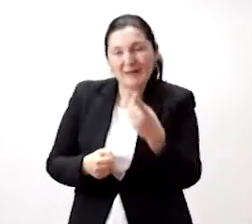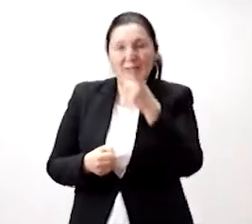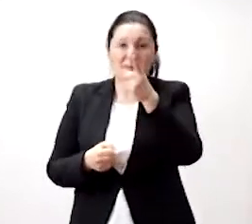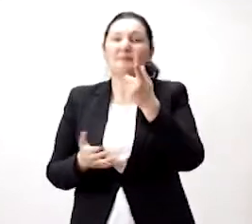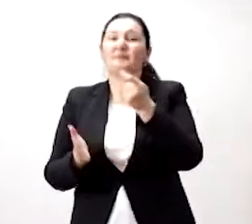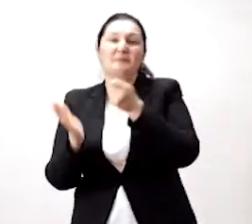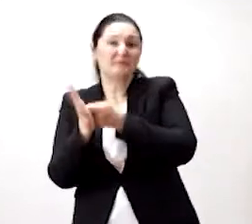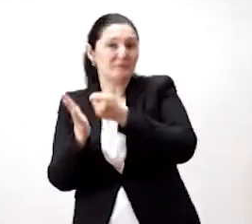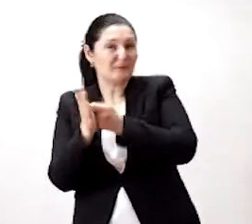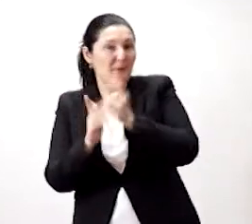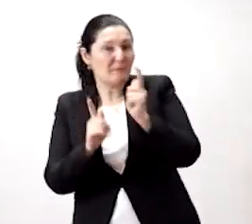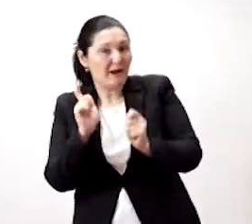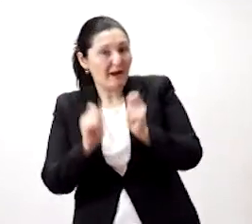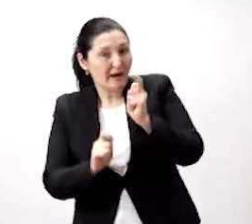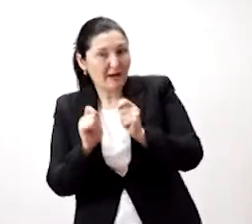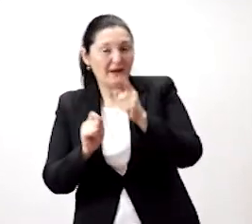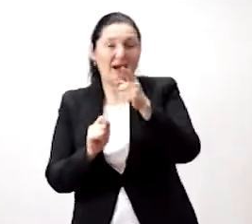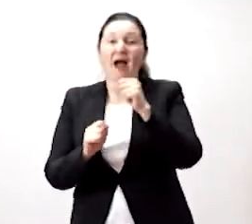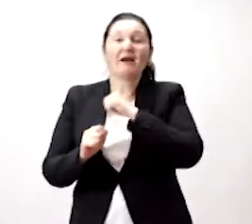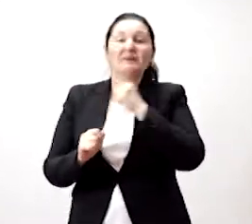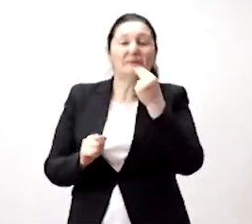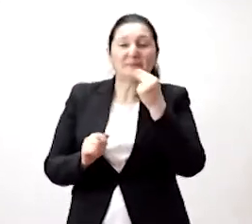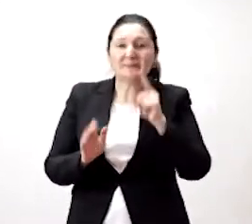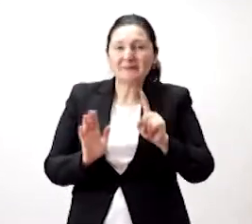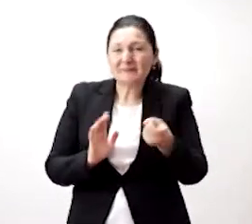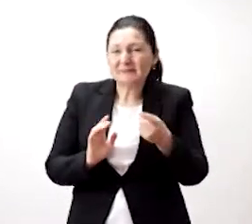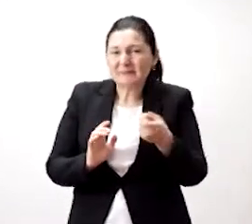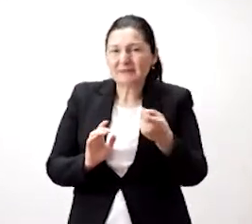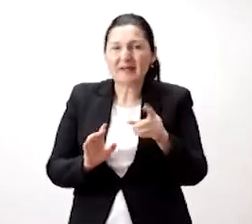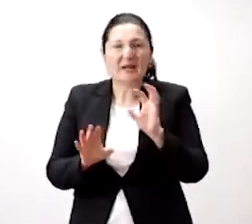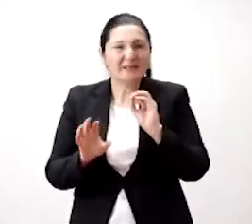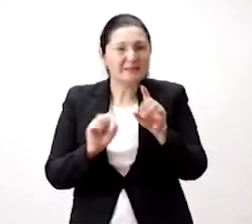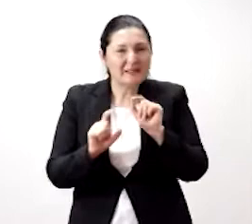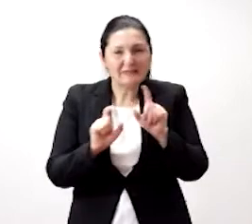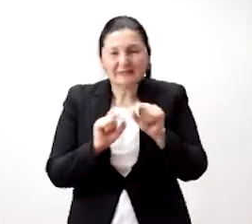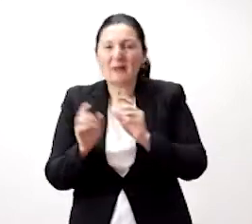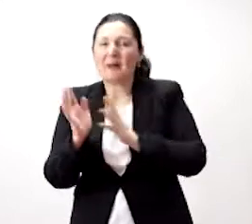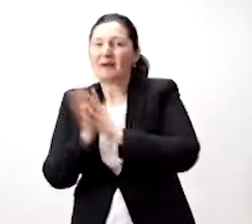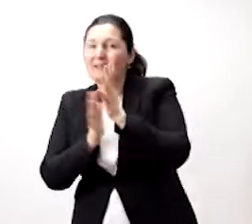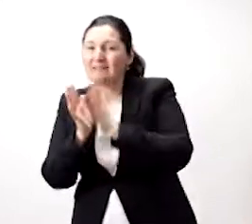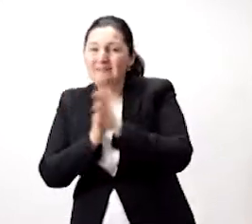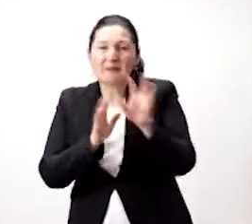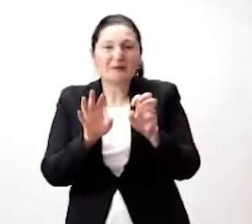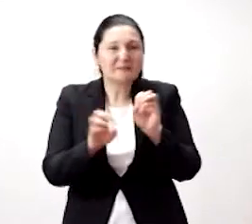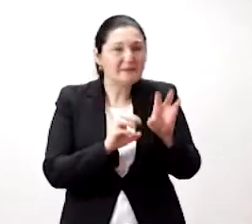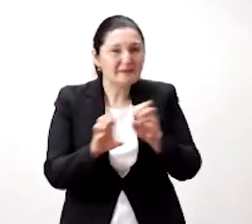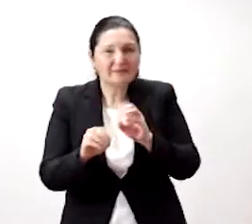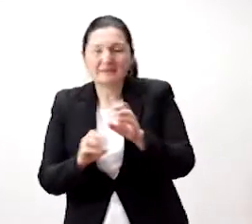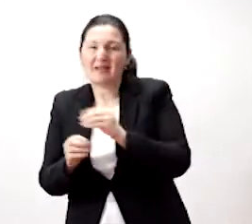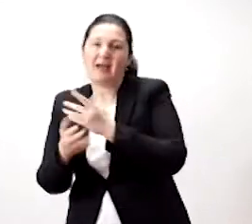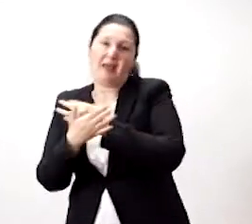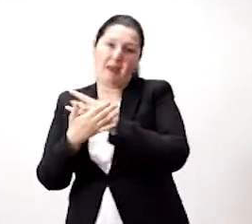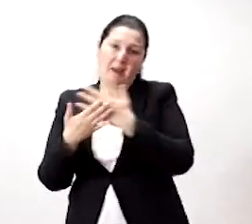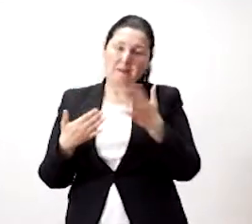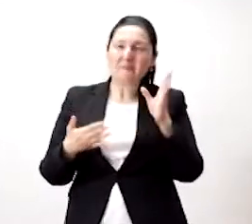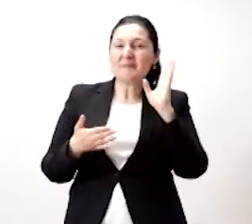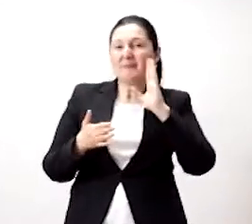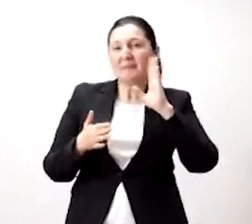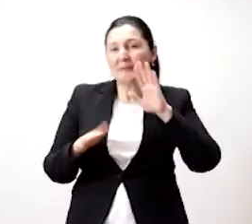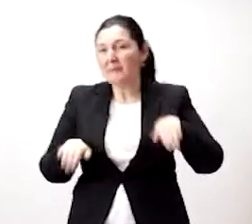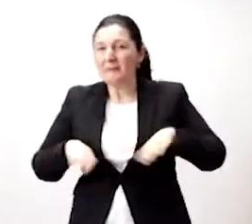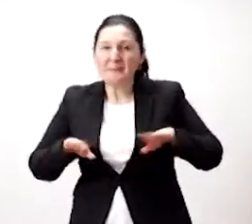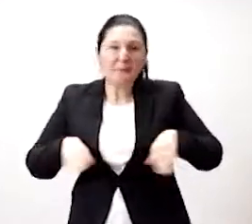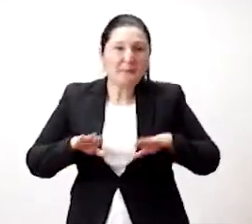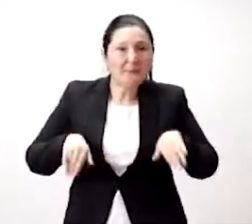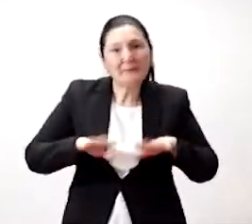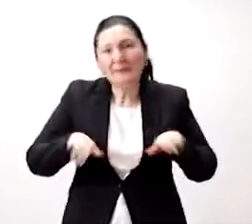шир медиҳад. Хӯрокаш кирми лои хӯрак, ҳашарот, рустанӣ ва баъзе ҷонваракони обис. Бисёр